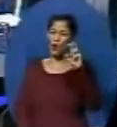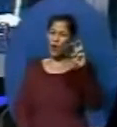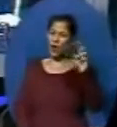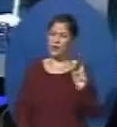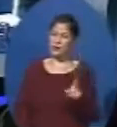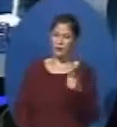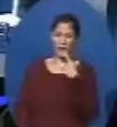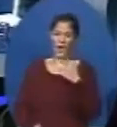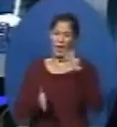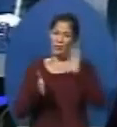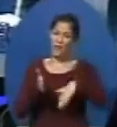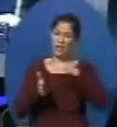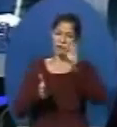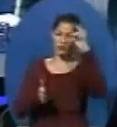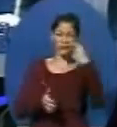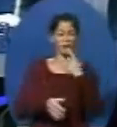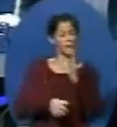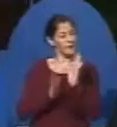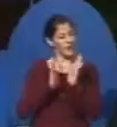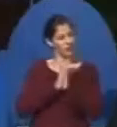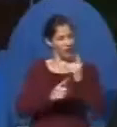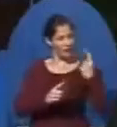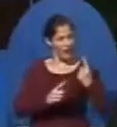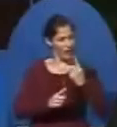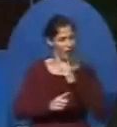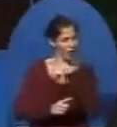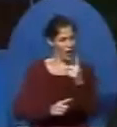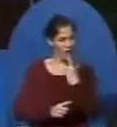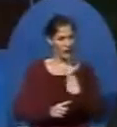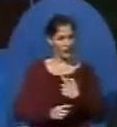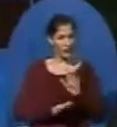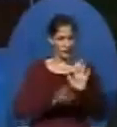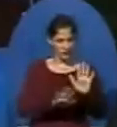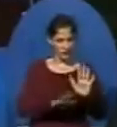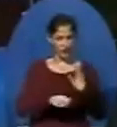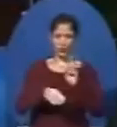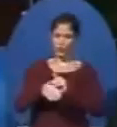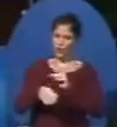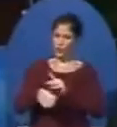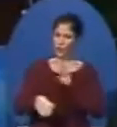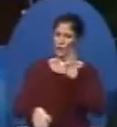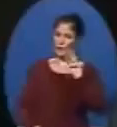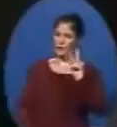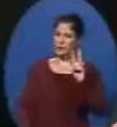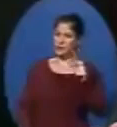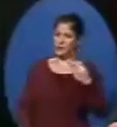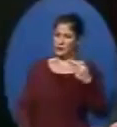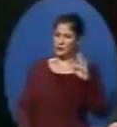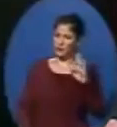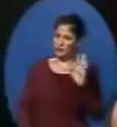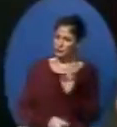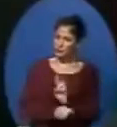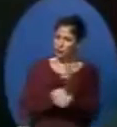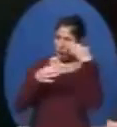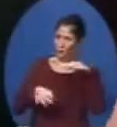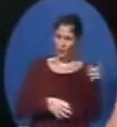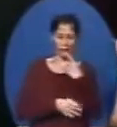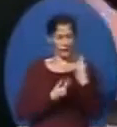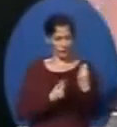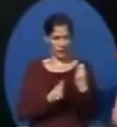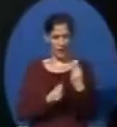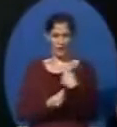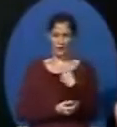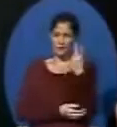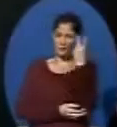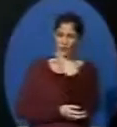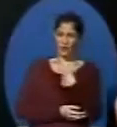יואל, לפחות תדייק מר מסגב, דוקטור מסגב. תראו, חברים, אני מבין שאני